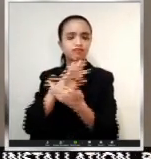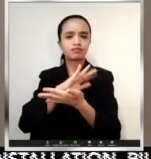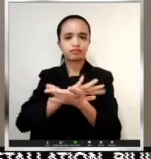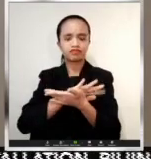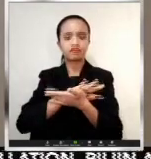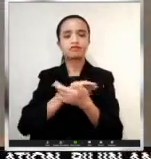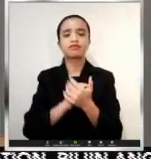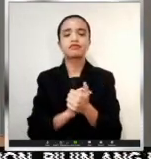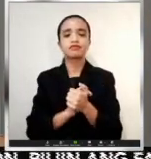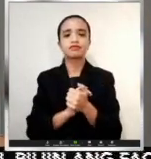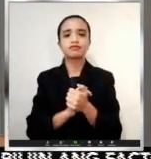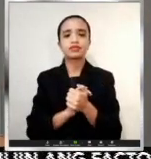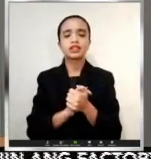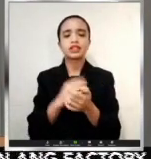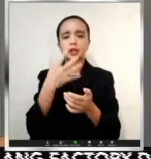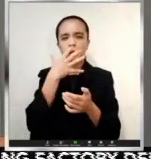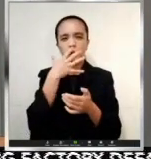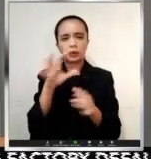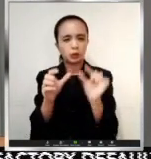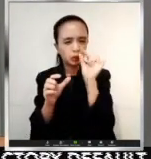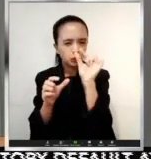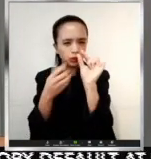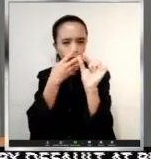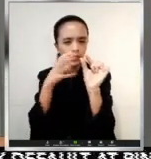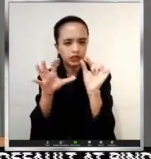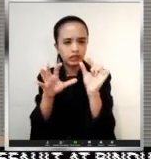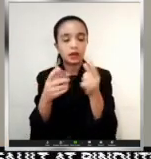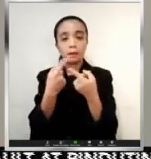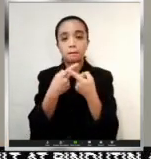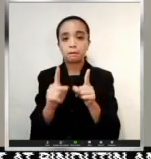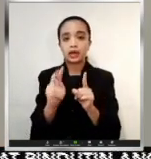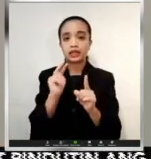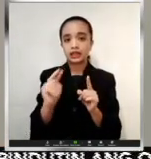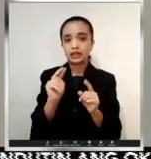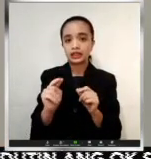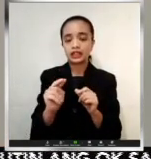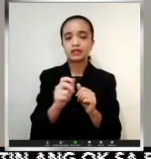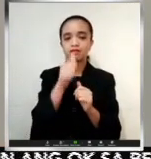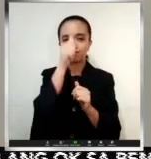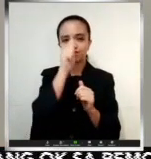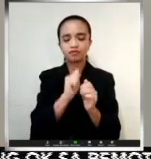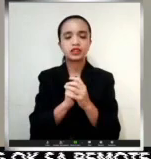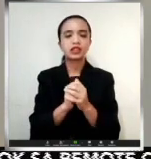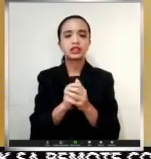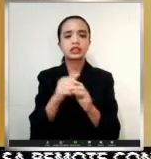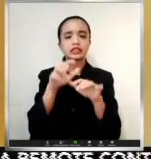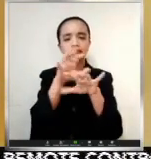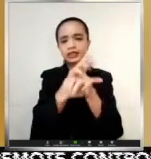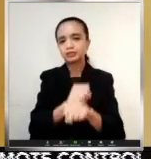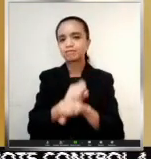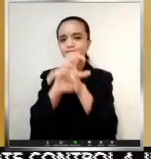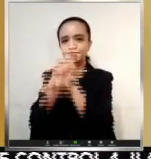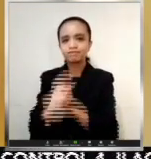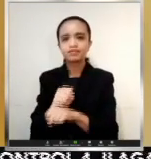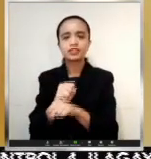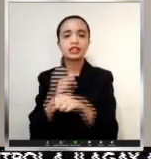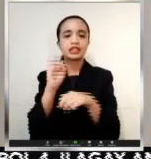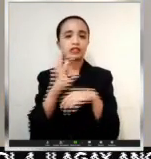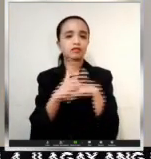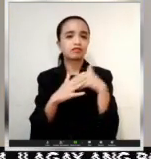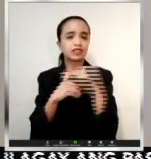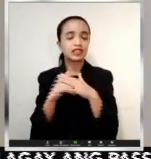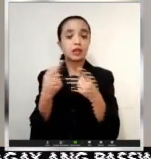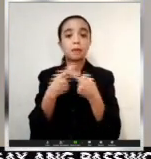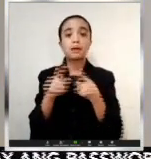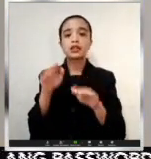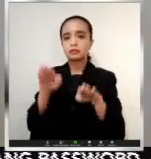Medyo mainit lang ng konti sa atin pero kailangan natin konting tigis. Sanayan lang daw pagdating sa comfort pero balanse naman ang